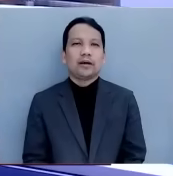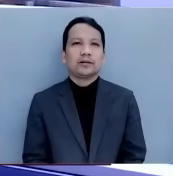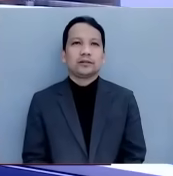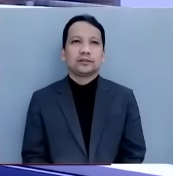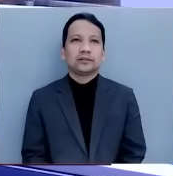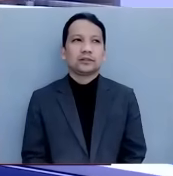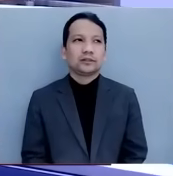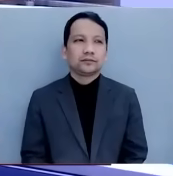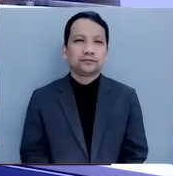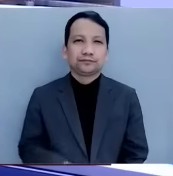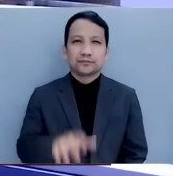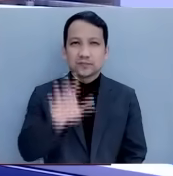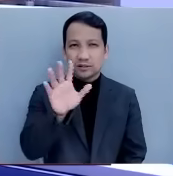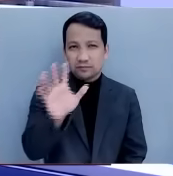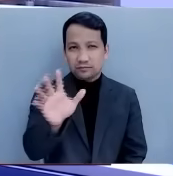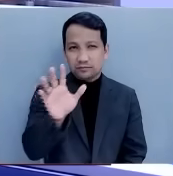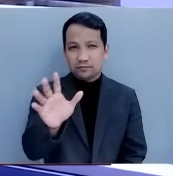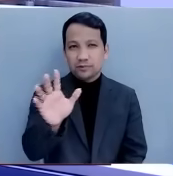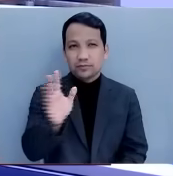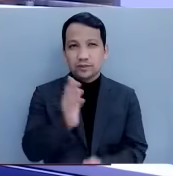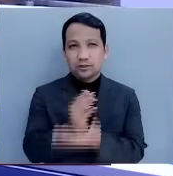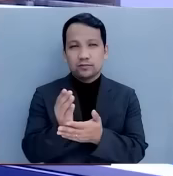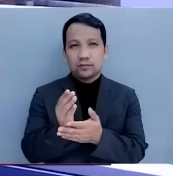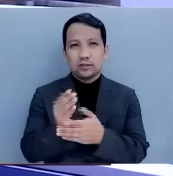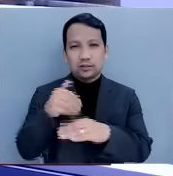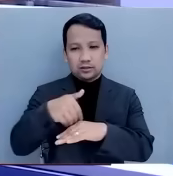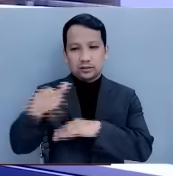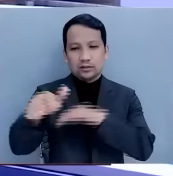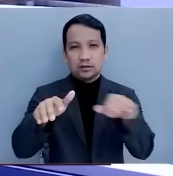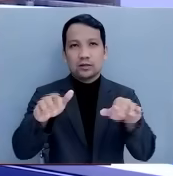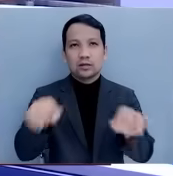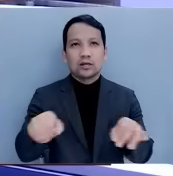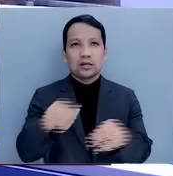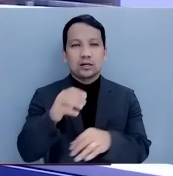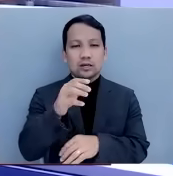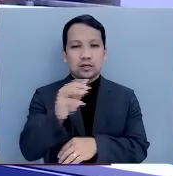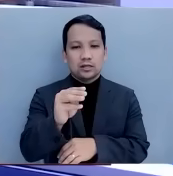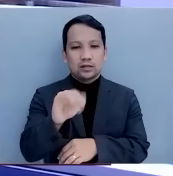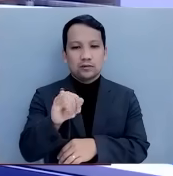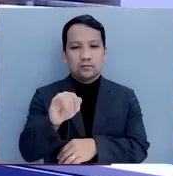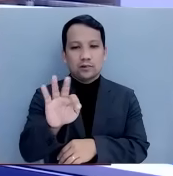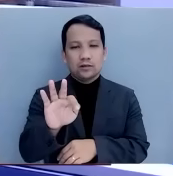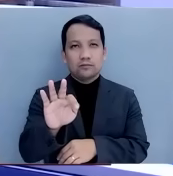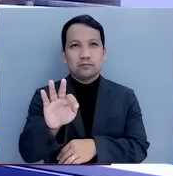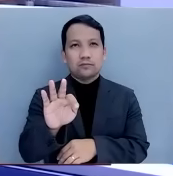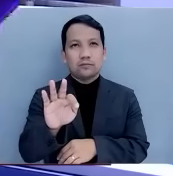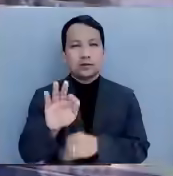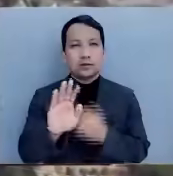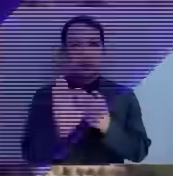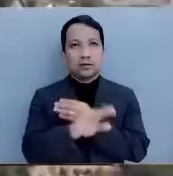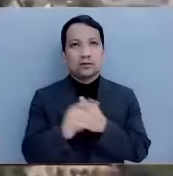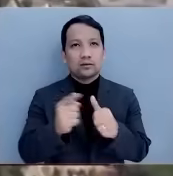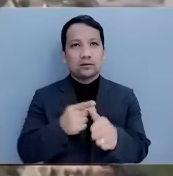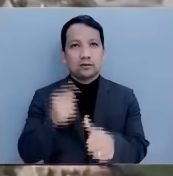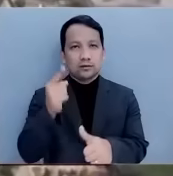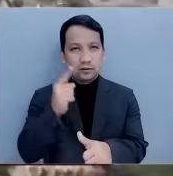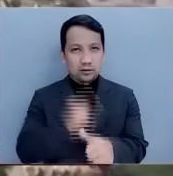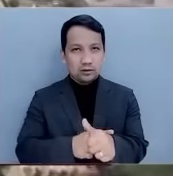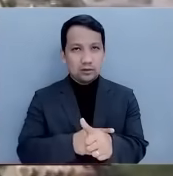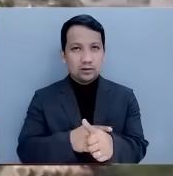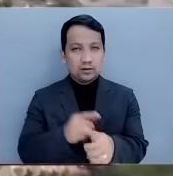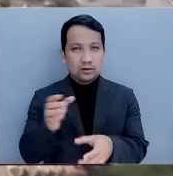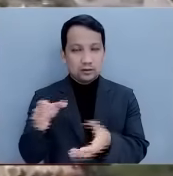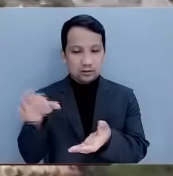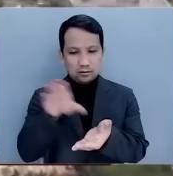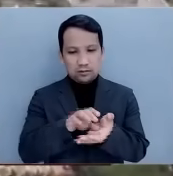Nag-remit na ng 50 bilyong pisong Land Bank of the Philippines sa Maharlika Investment Corporation. Ito pong unang pondong na ipasok sa